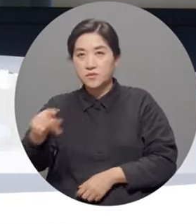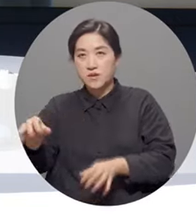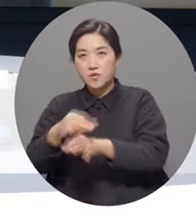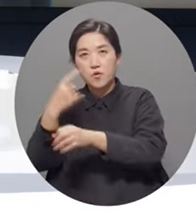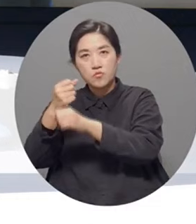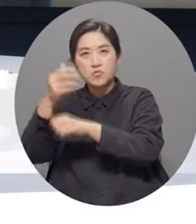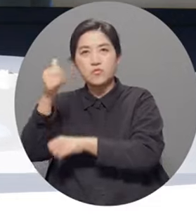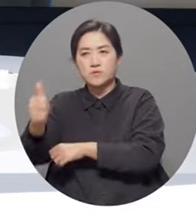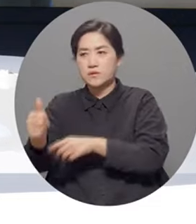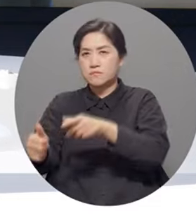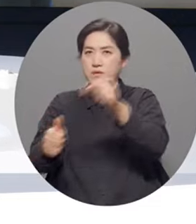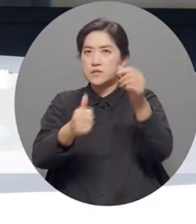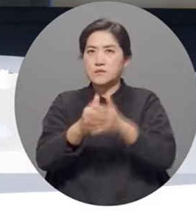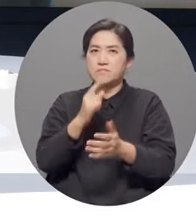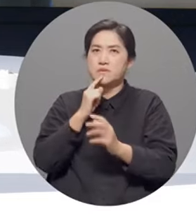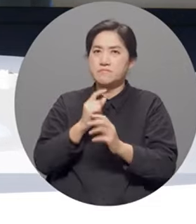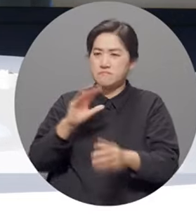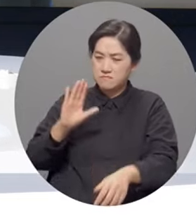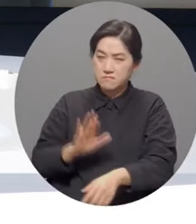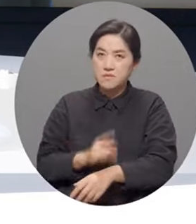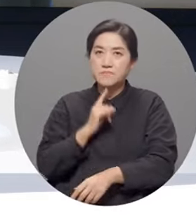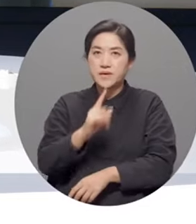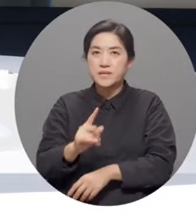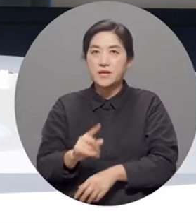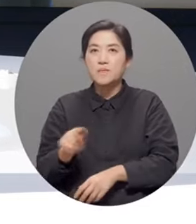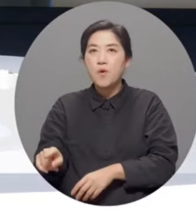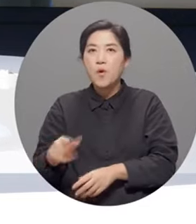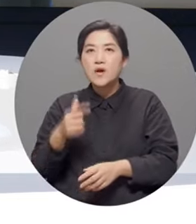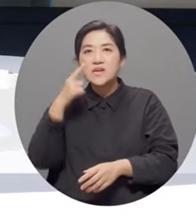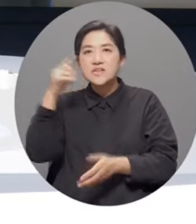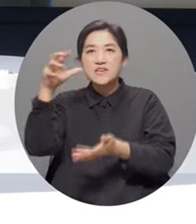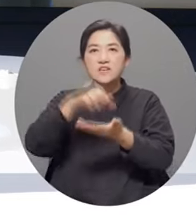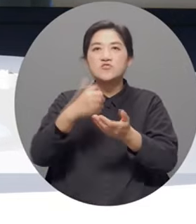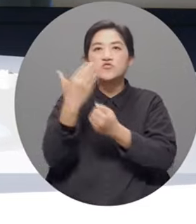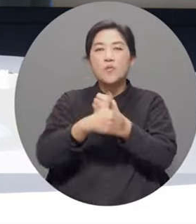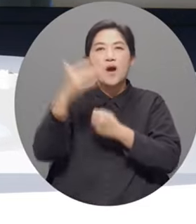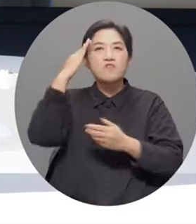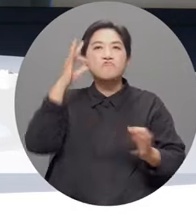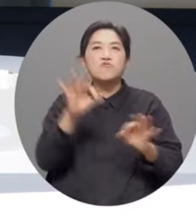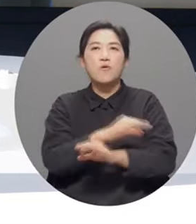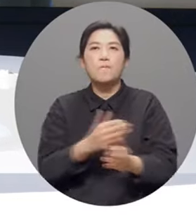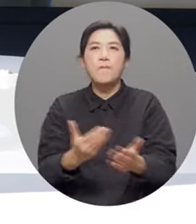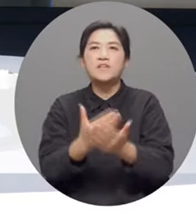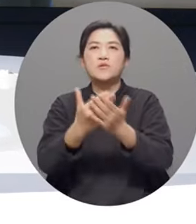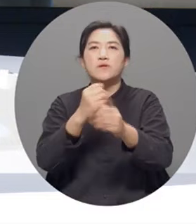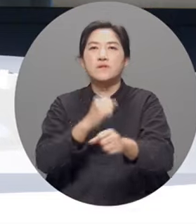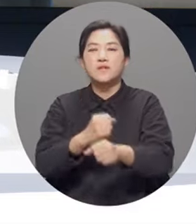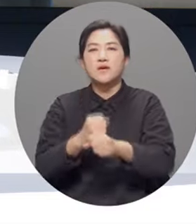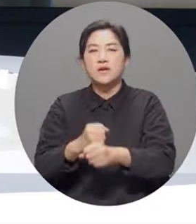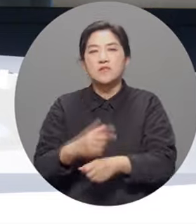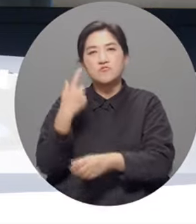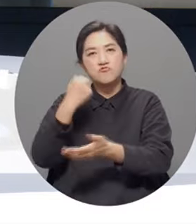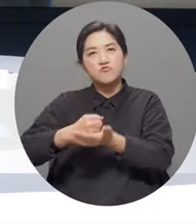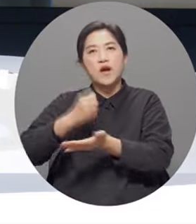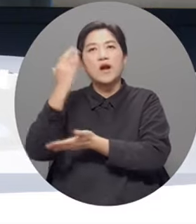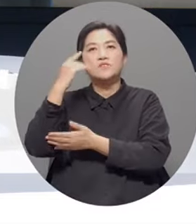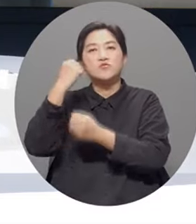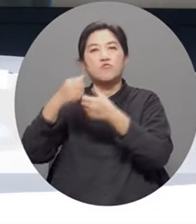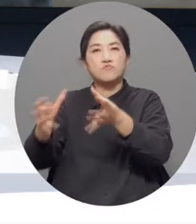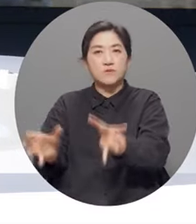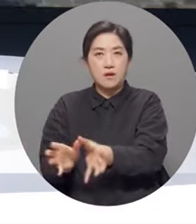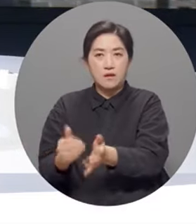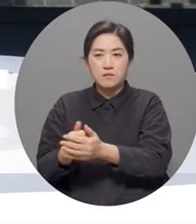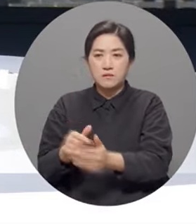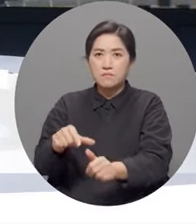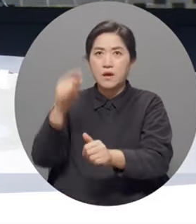경제연구소는 일제 식민지배로 우리 경제가 발전했다는 이른바 식민지 근대화론을 주장하는 연구단체인데요. 부적절한